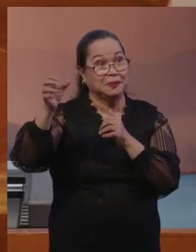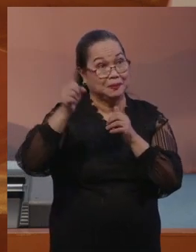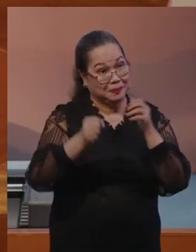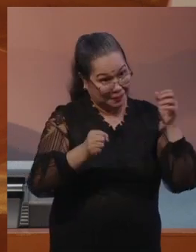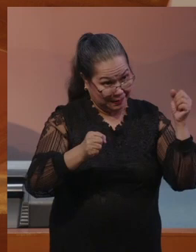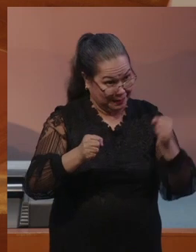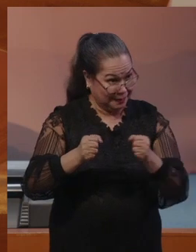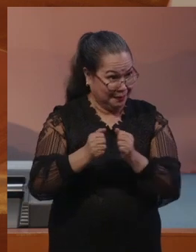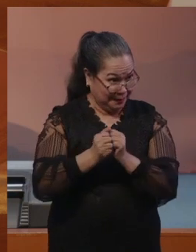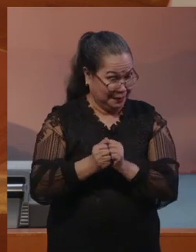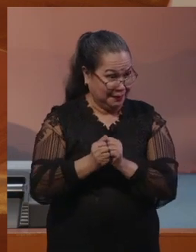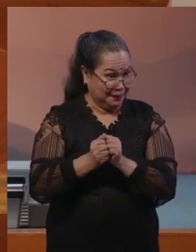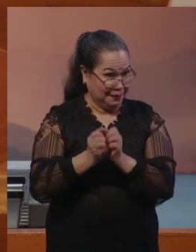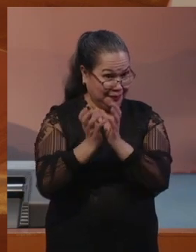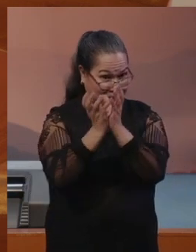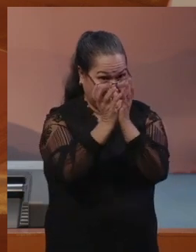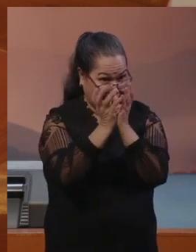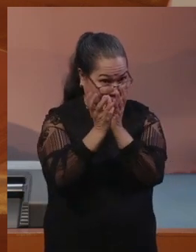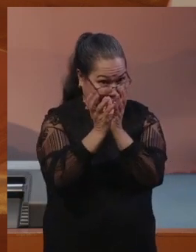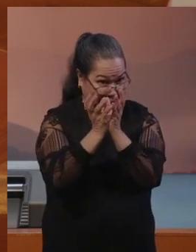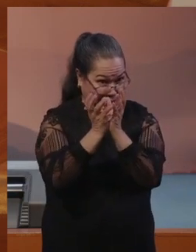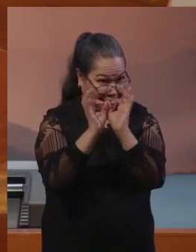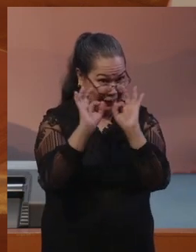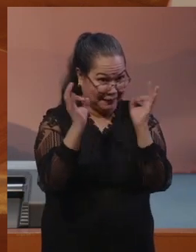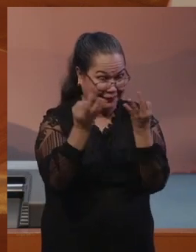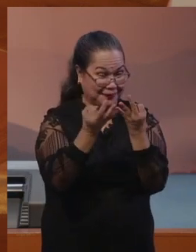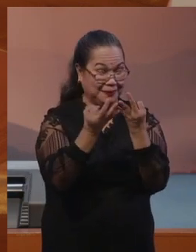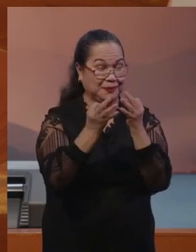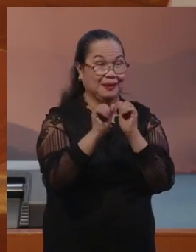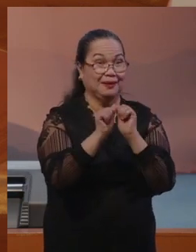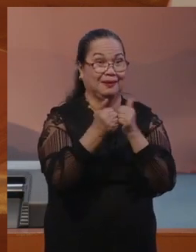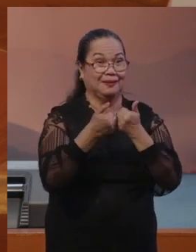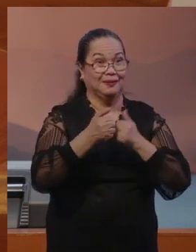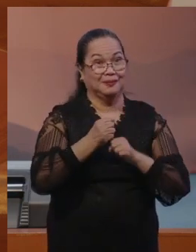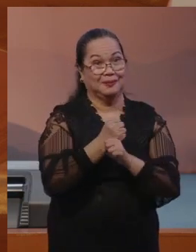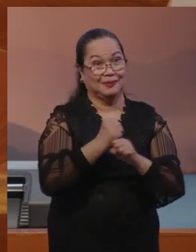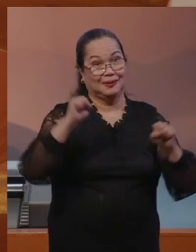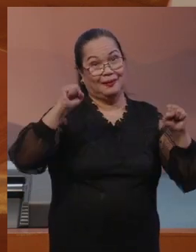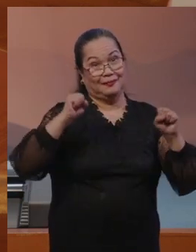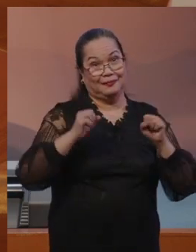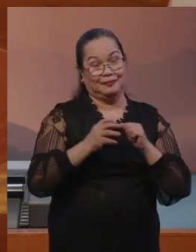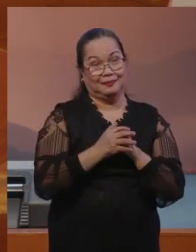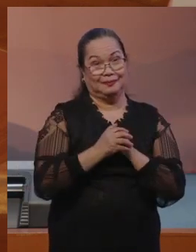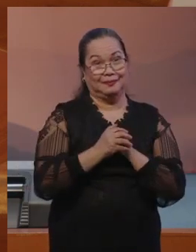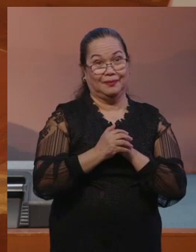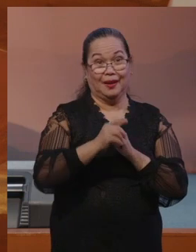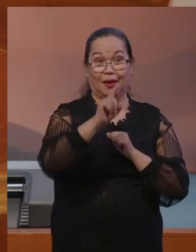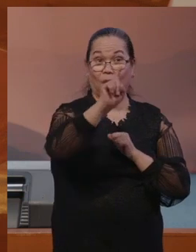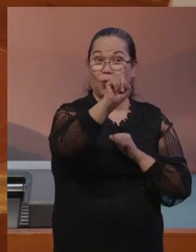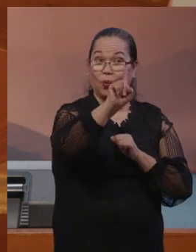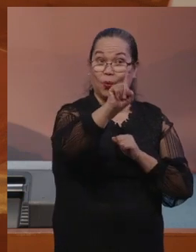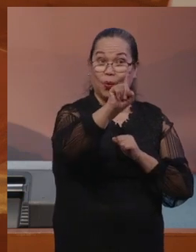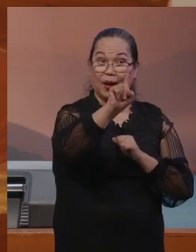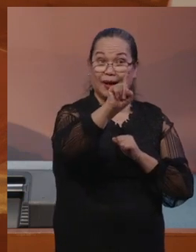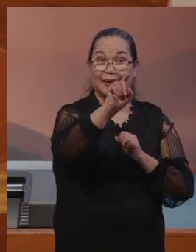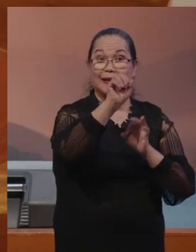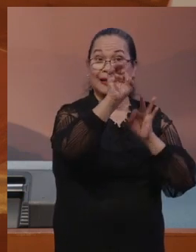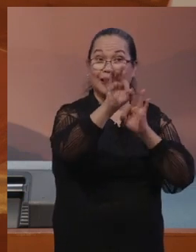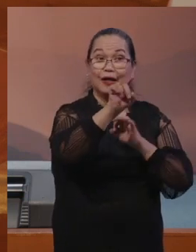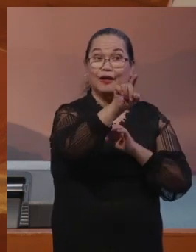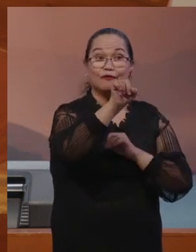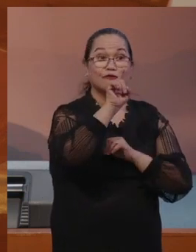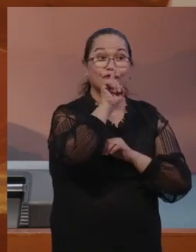sa ating oikos, sa ating household? Kasi alam nyo, isang mark po ng isang believer, ng isang tunay